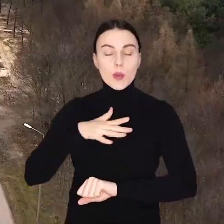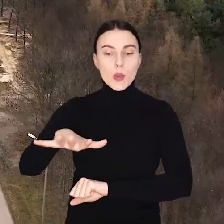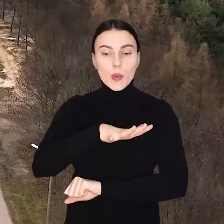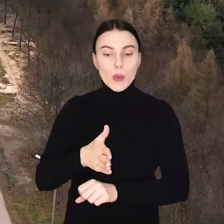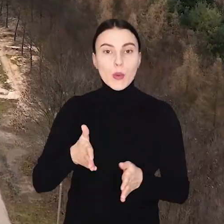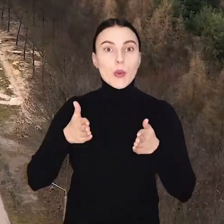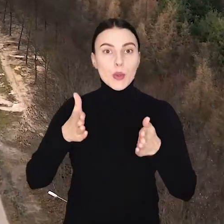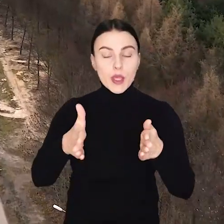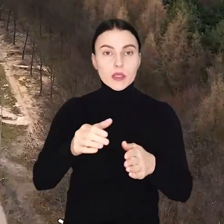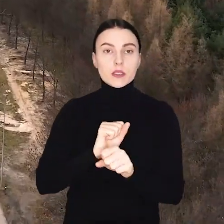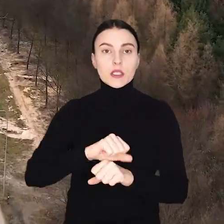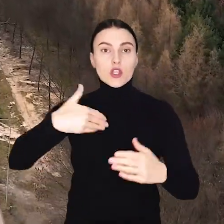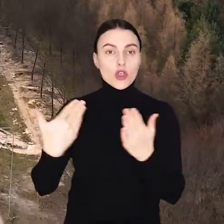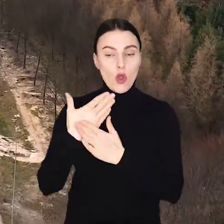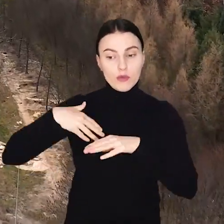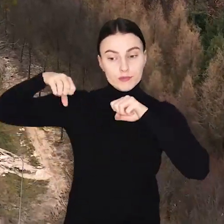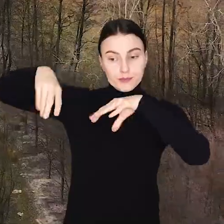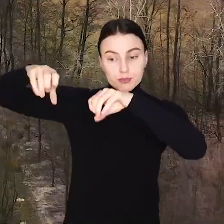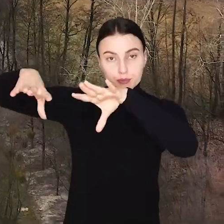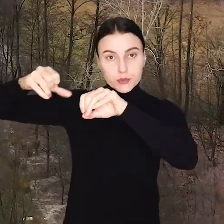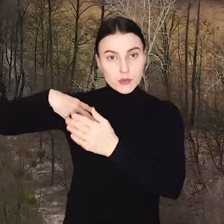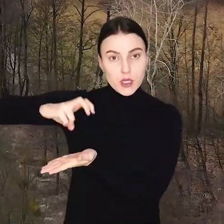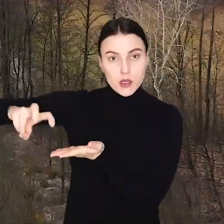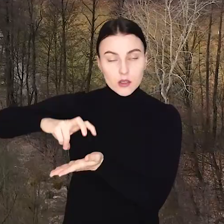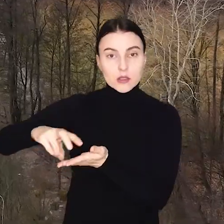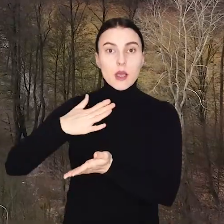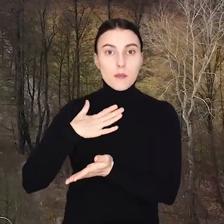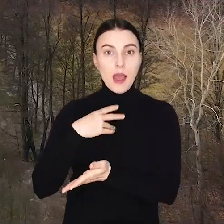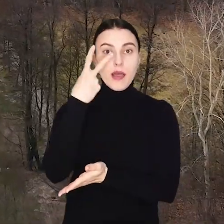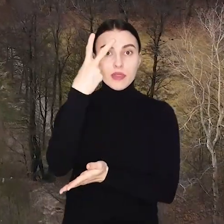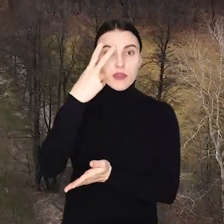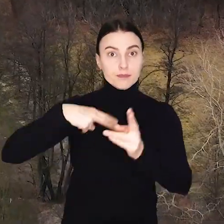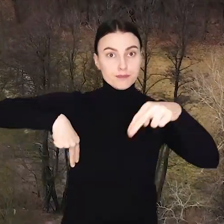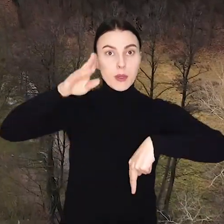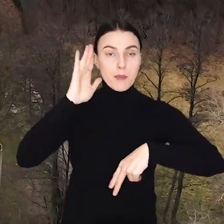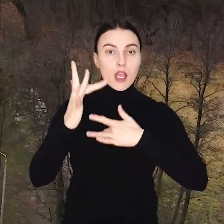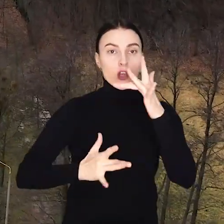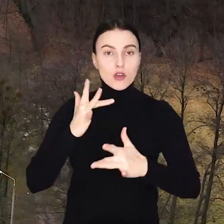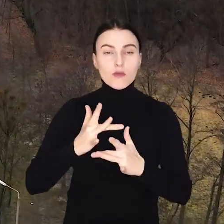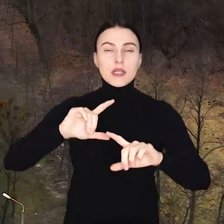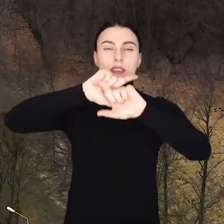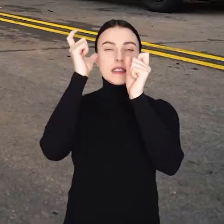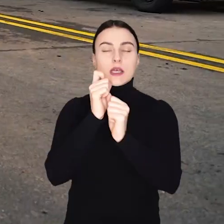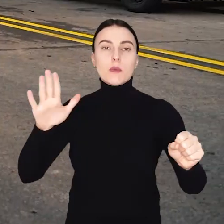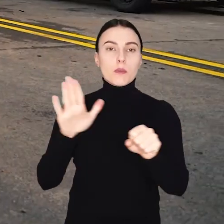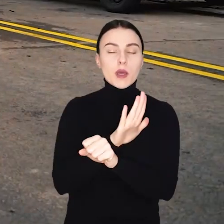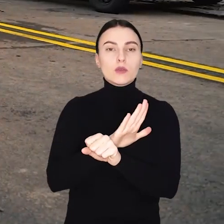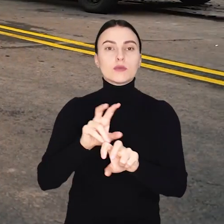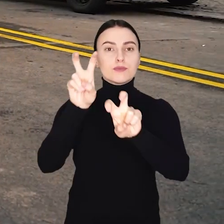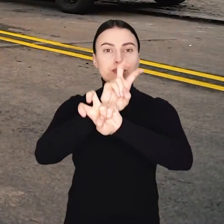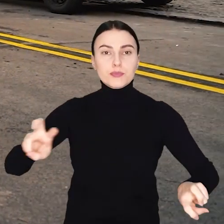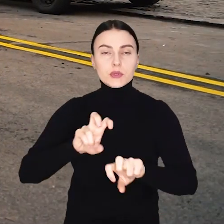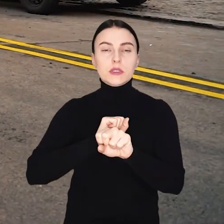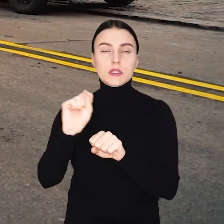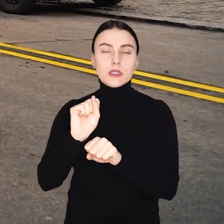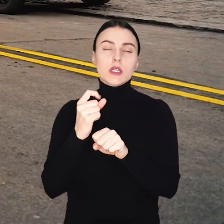jezdni wybudowany został nowy oświetlony chodnik, a w obu kierunkach powstaną też drogi rowerowe. Kompleksowa przebudowa ulicy Kosmonautów na